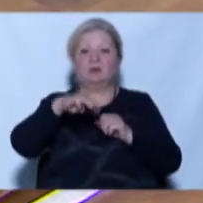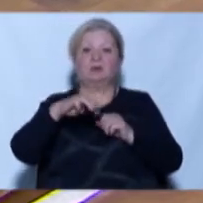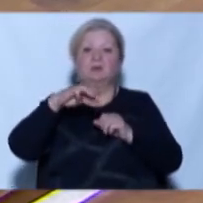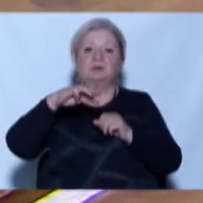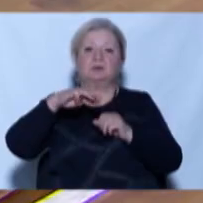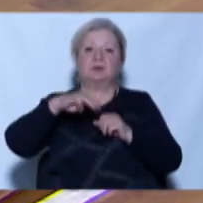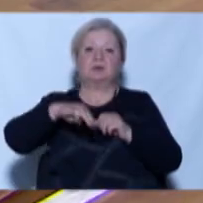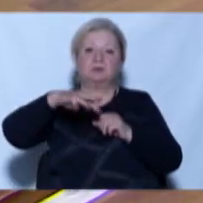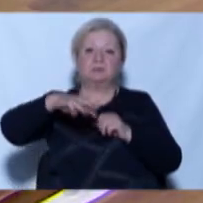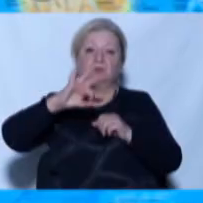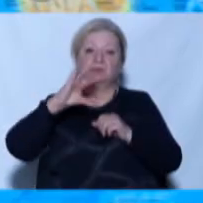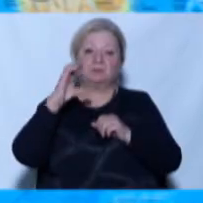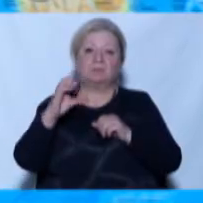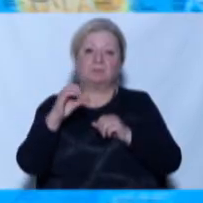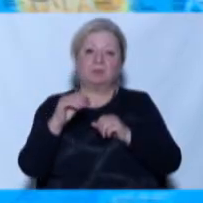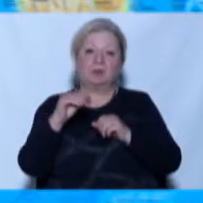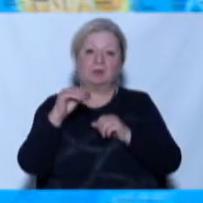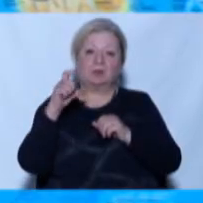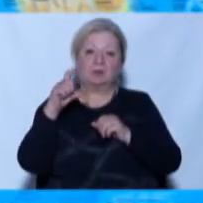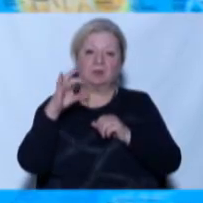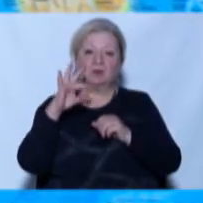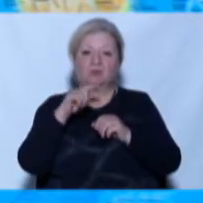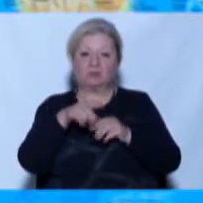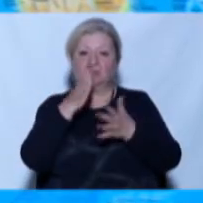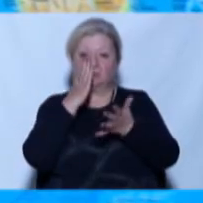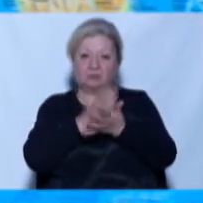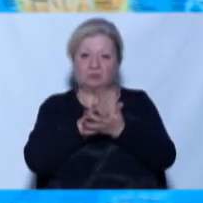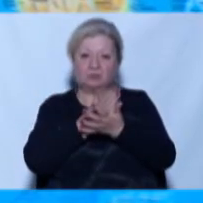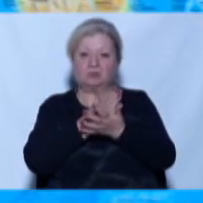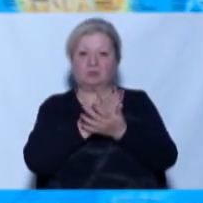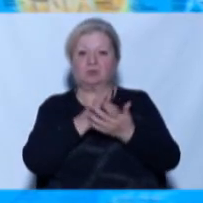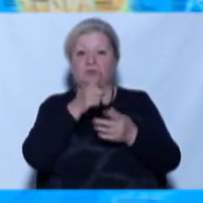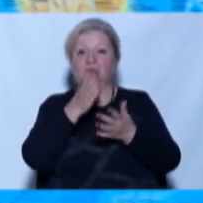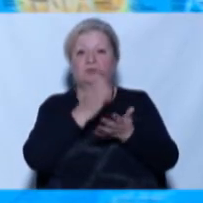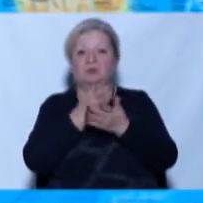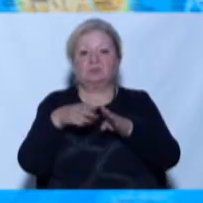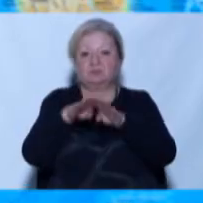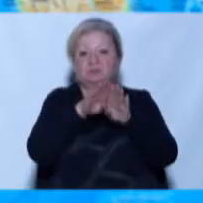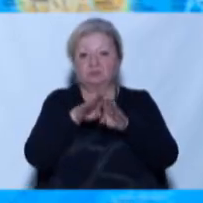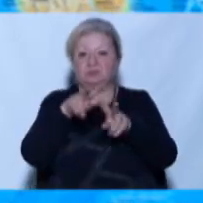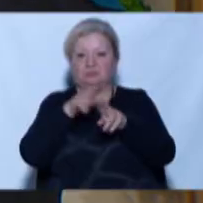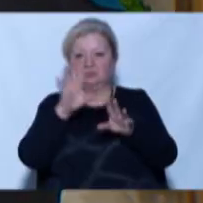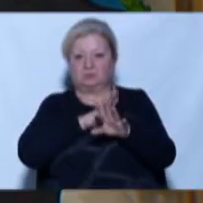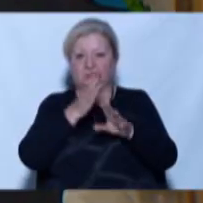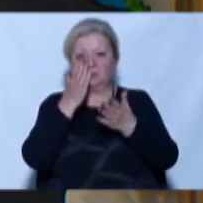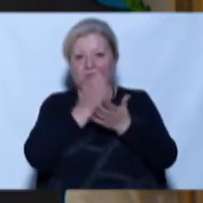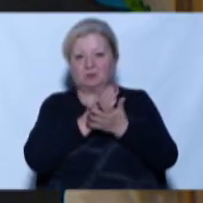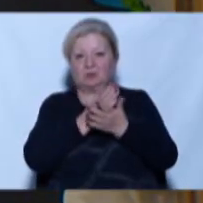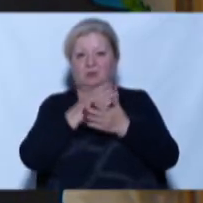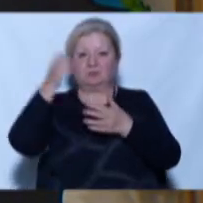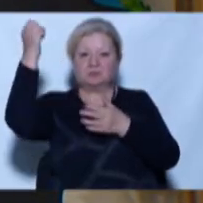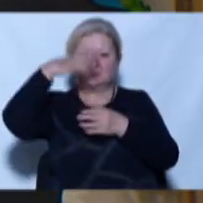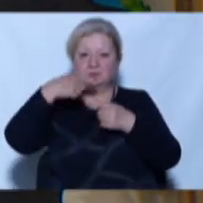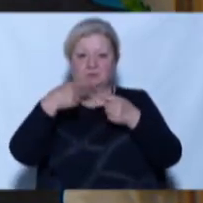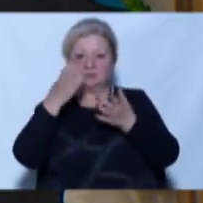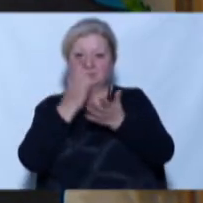მზის ენერგიიდან? ჩვენ როგორც აღვნიშნეთ, დიახაც, რადგან არათანაბრად დედამიწის დგომა, თქვენ ცით, რომ სამყაროში